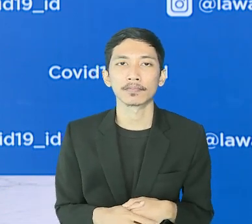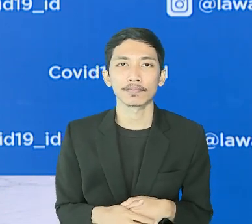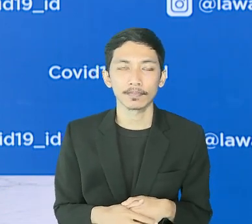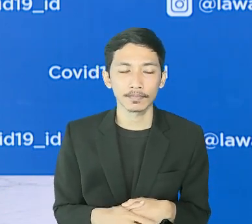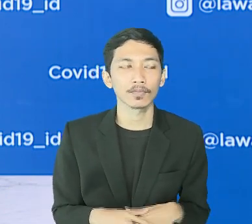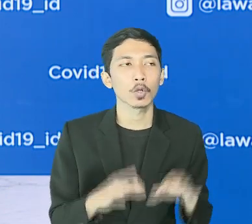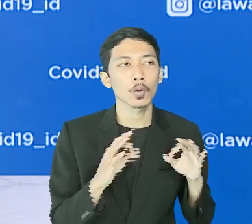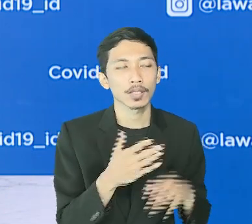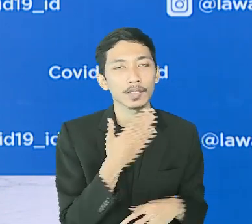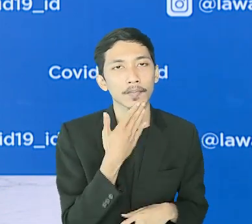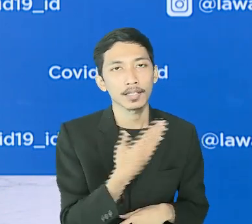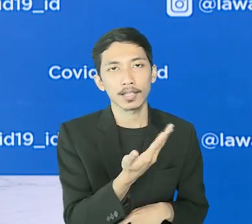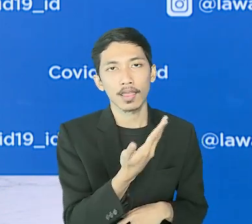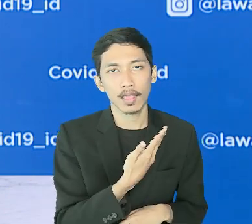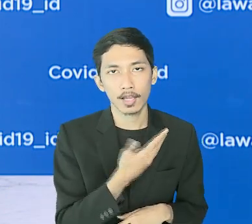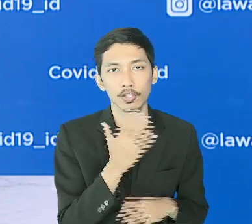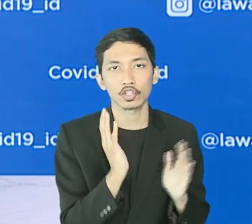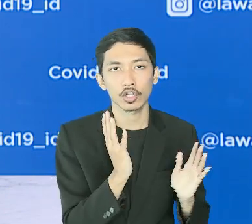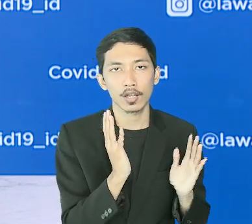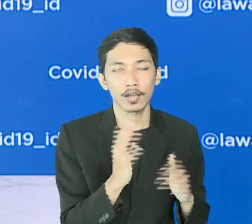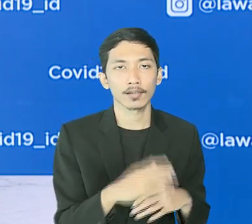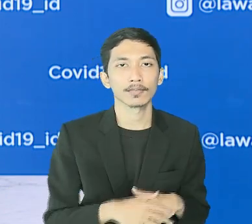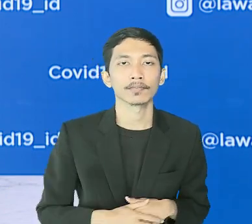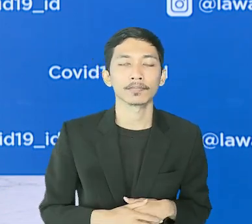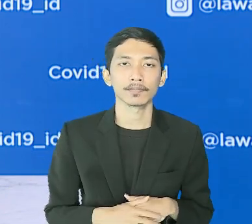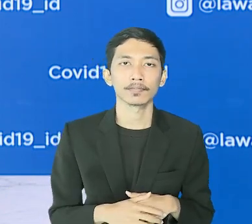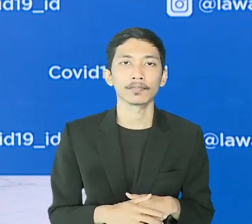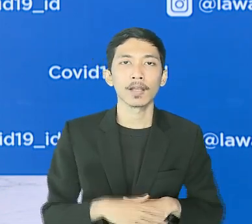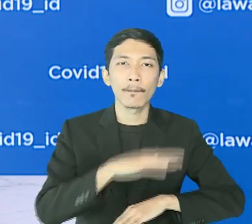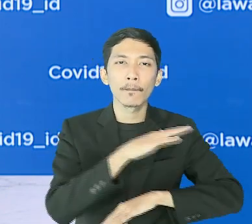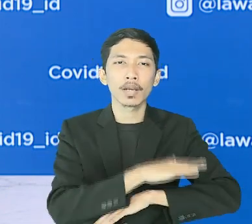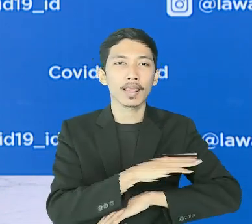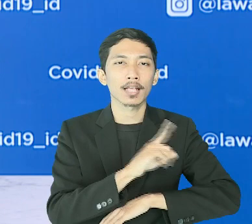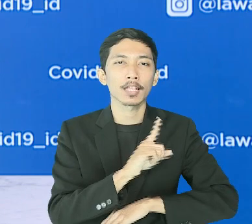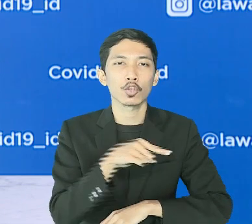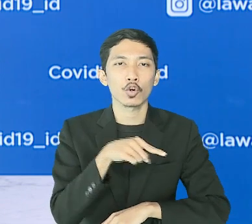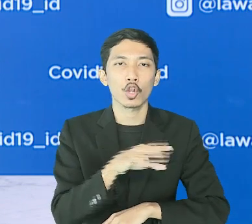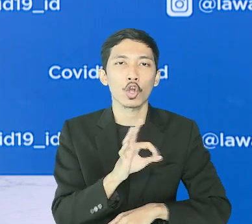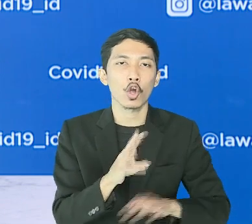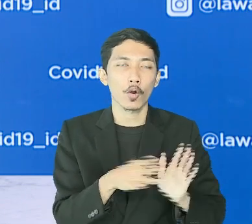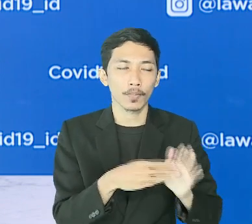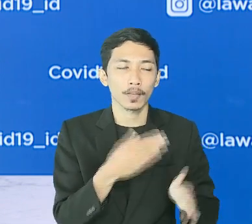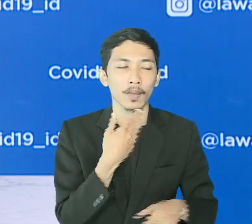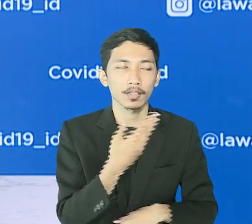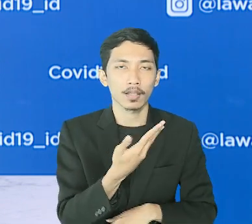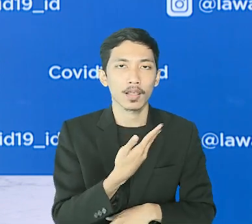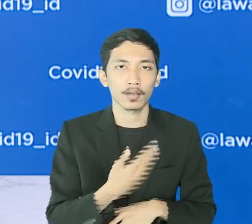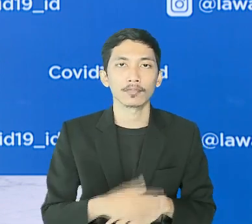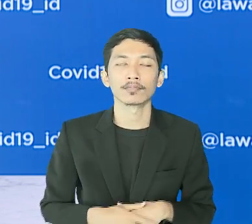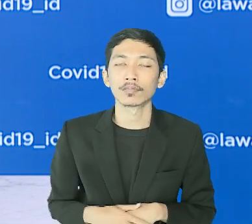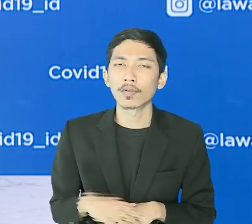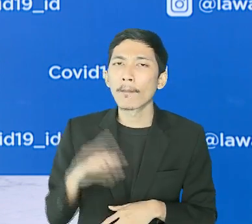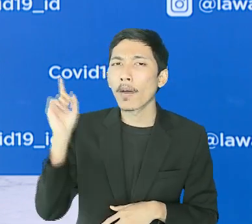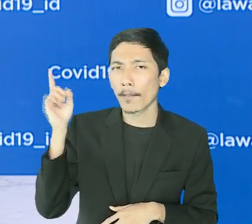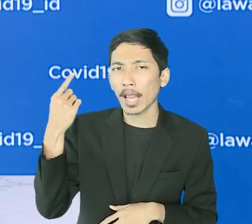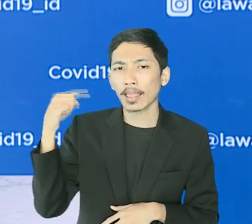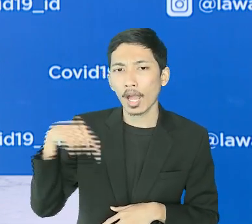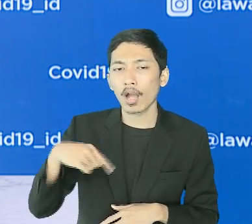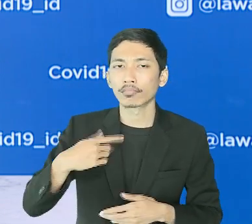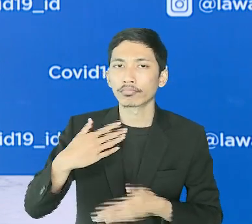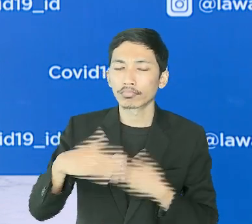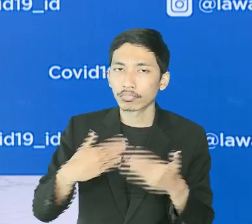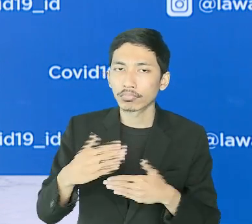Berita1.com, LKBN Antara dan Antara. Saat ini, pemerintah sedang